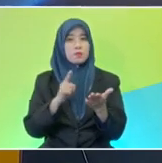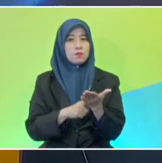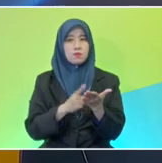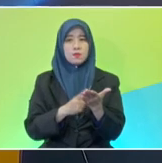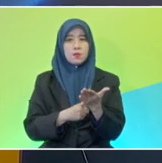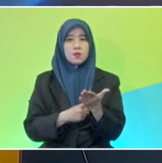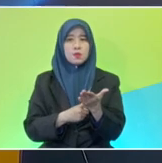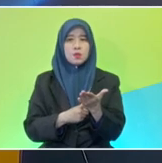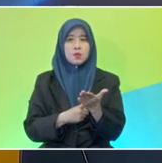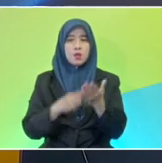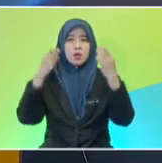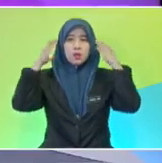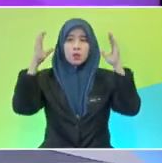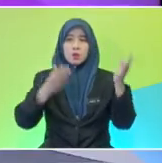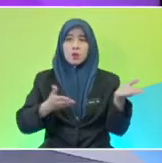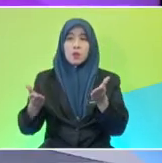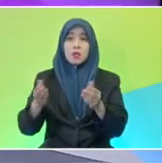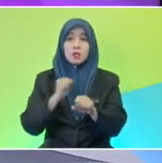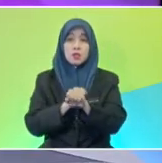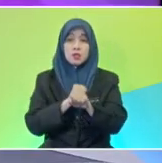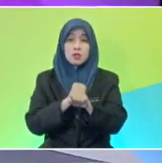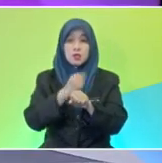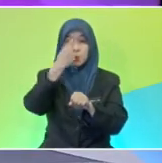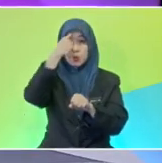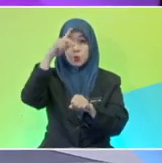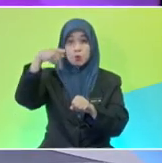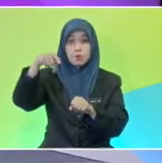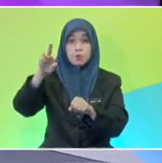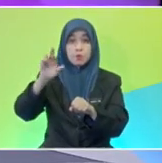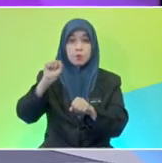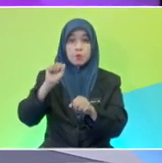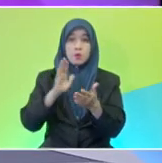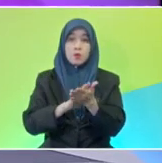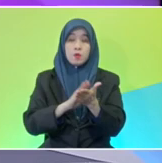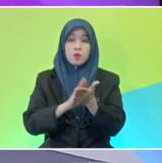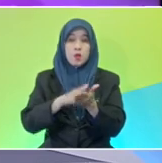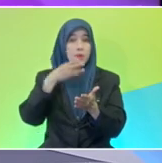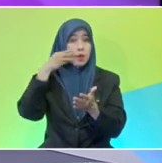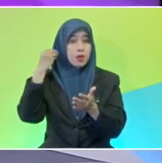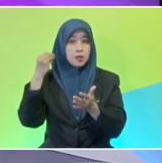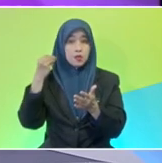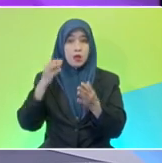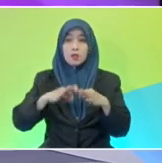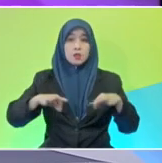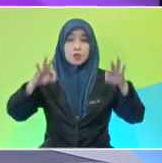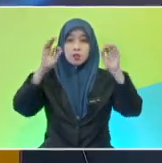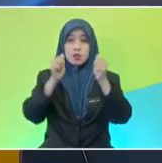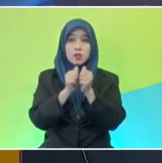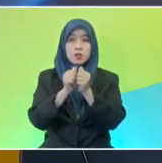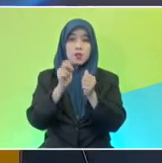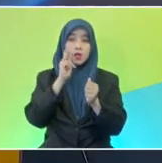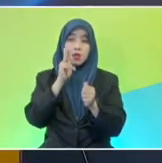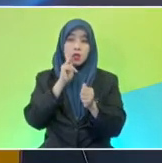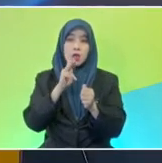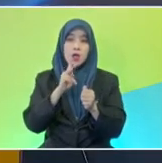cikgu ada bagi tugasan pada murid-murid prasekolah kan, macam okey balik cikgu nak awak cerita dengan kakak awak, cerita